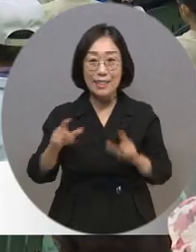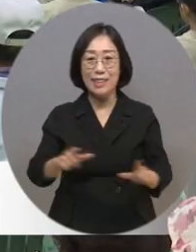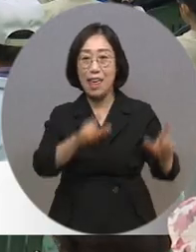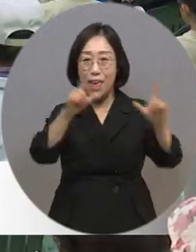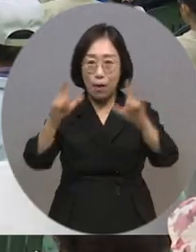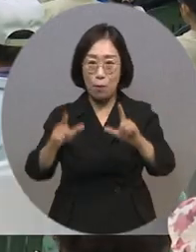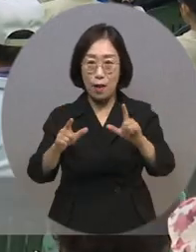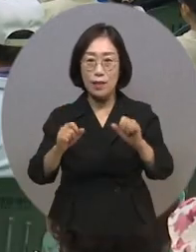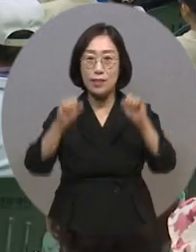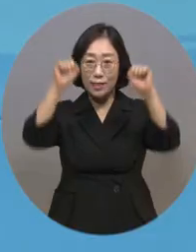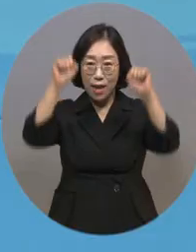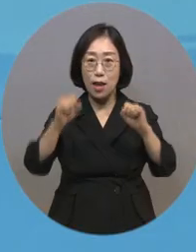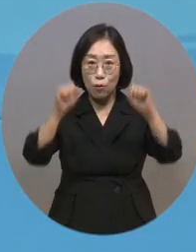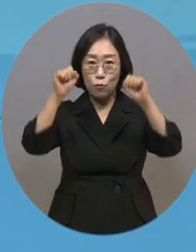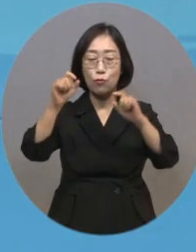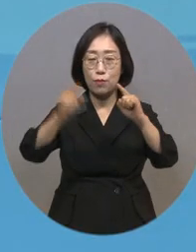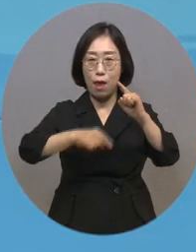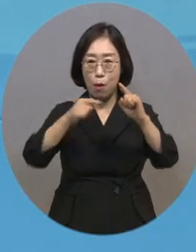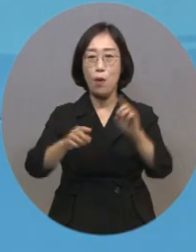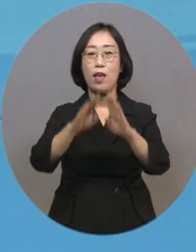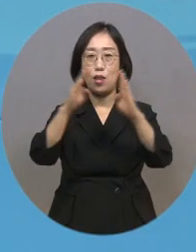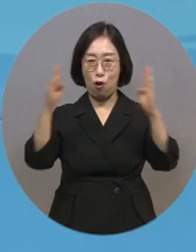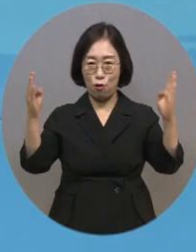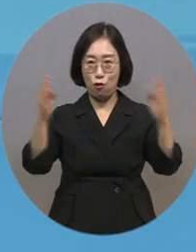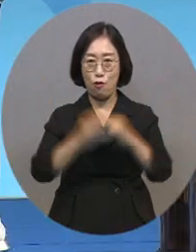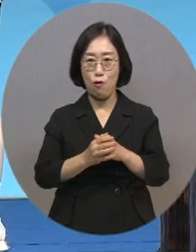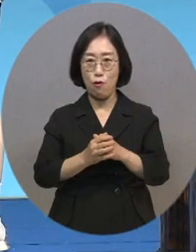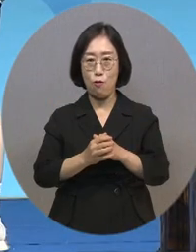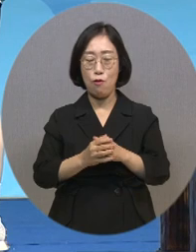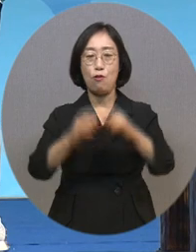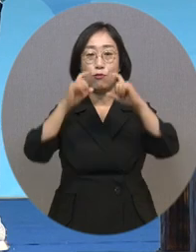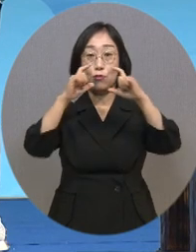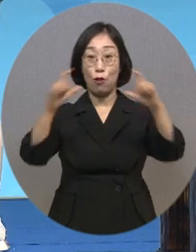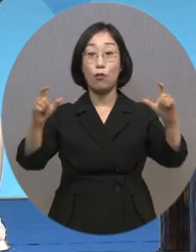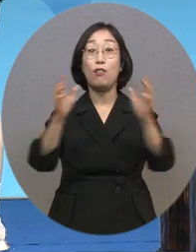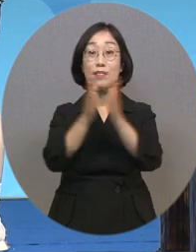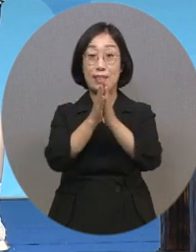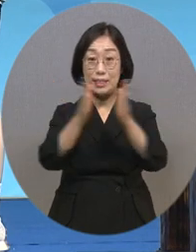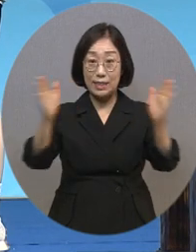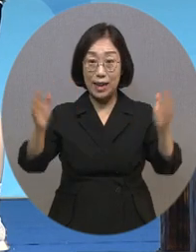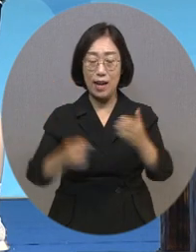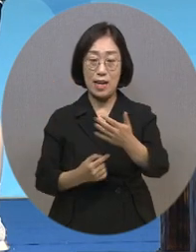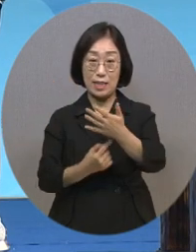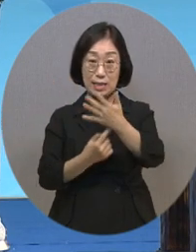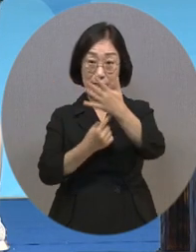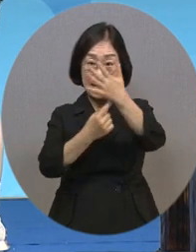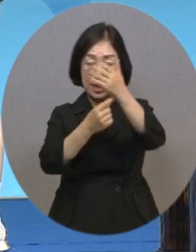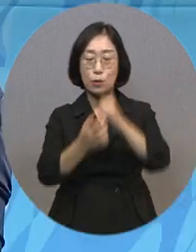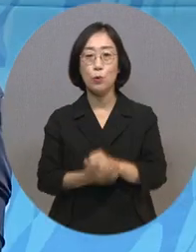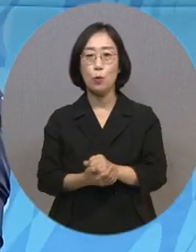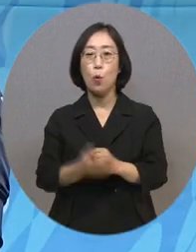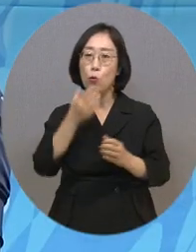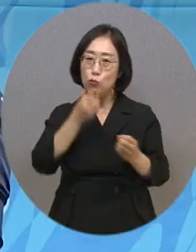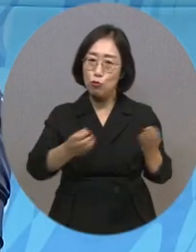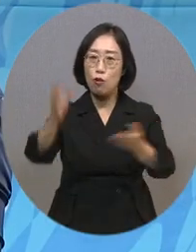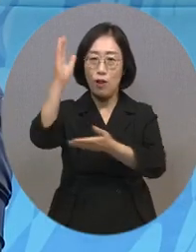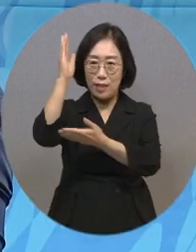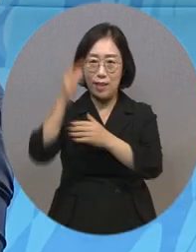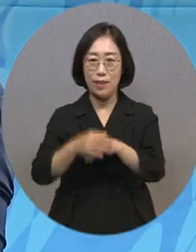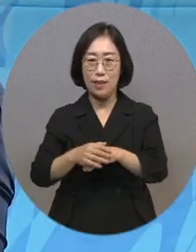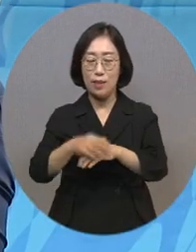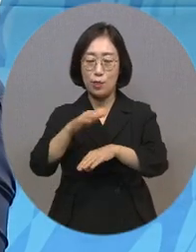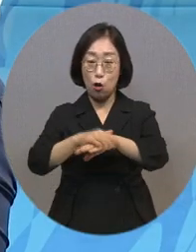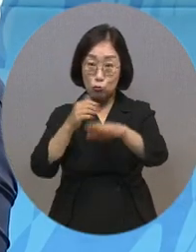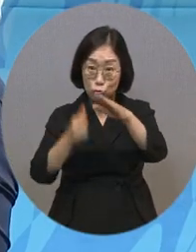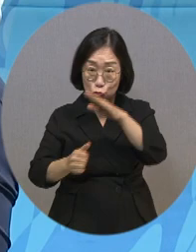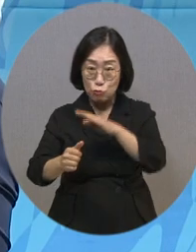생활체육대회를 개최했습니다. 개회식은 개회선언, 대회기 개양, 대회사, 축사, 선수심판